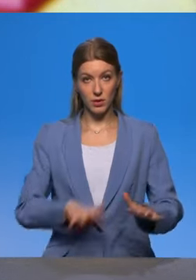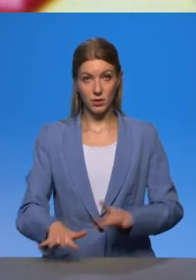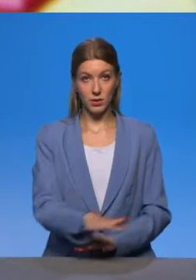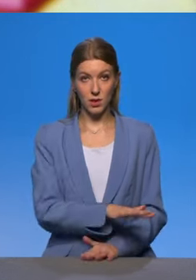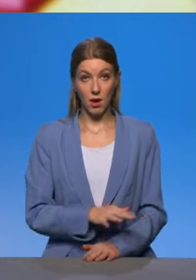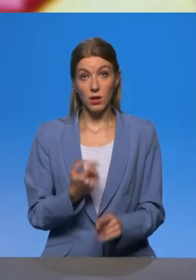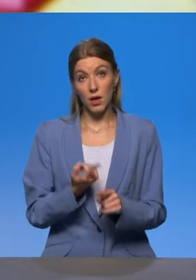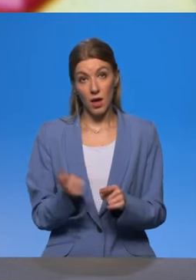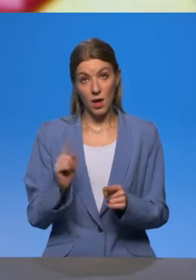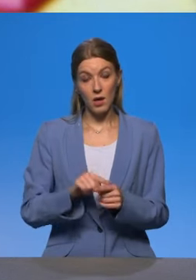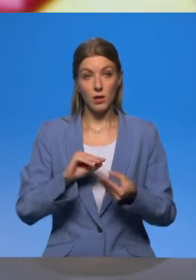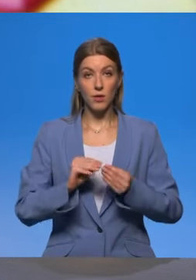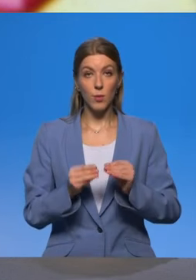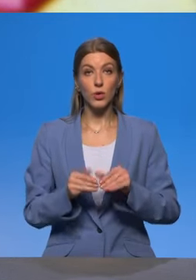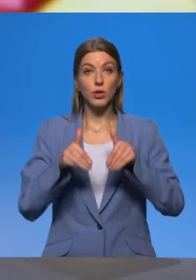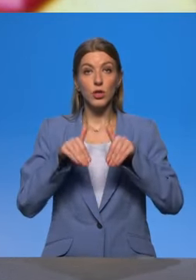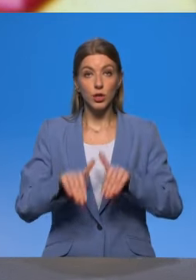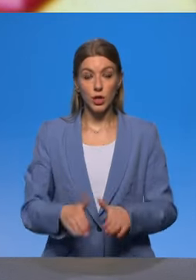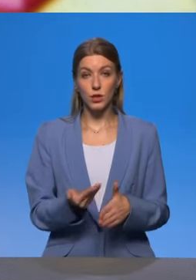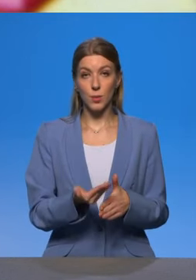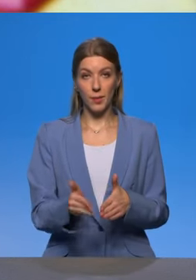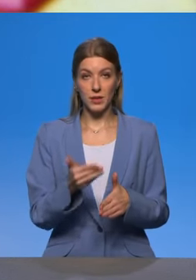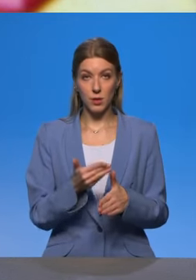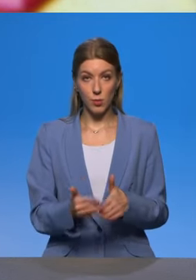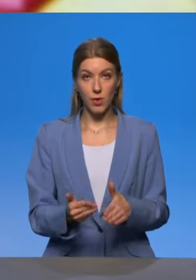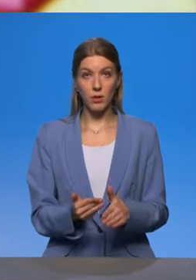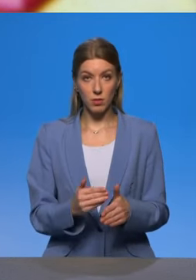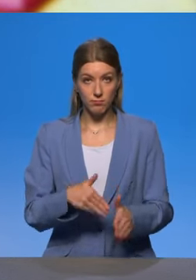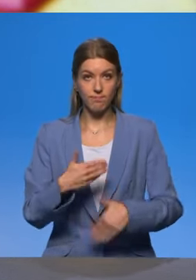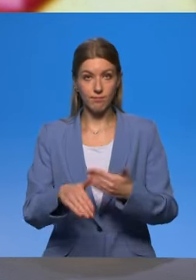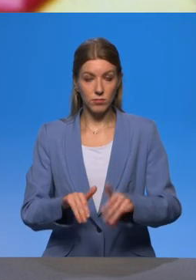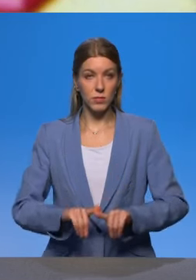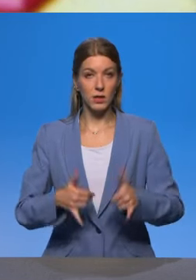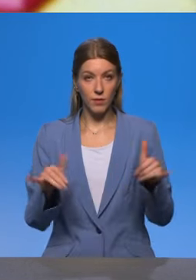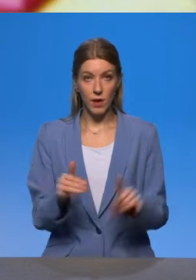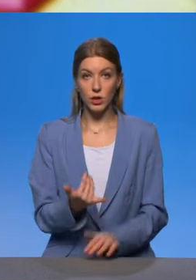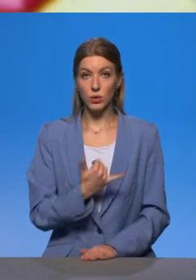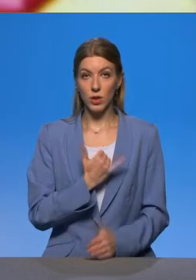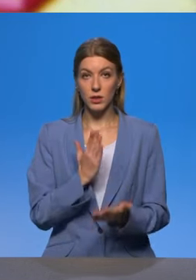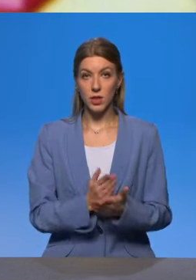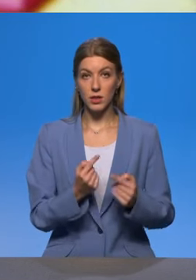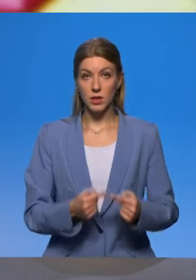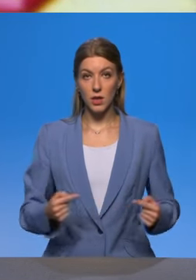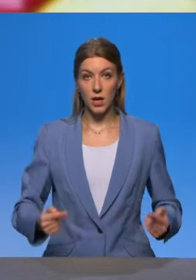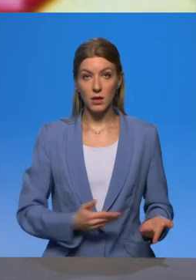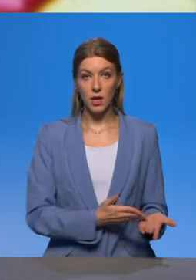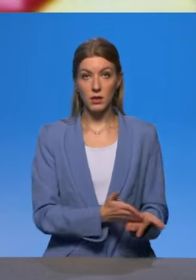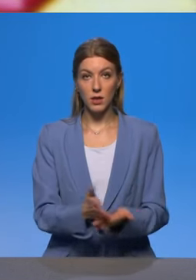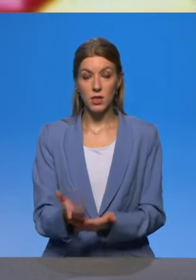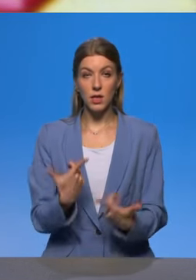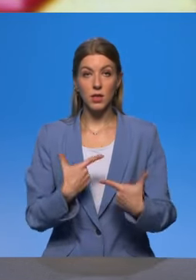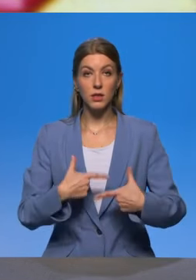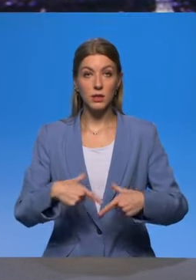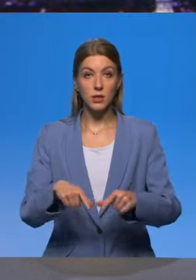вопрос решается, и он постепенно набирает очень серьезный оборот. Есть у нас ряд отраслей, где у нас набора льгот и